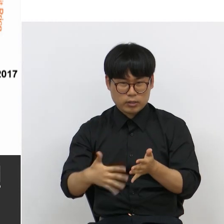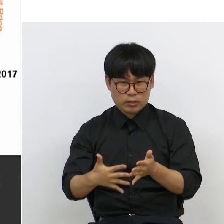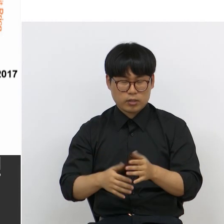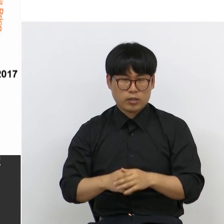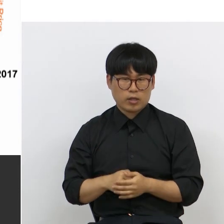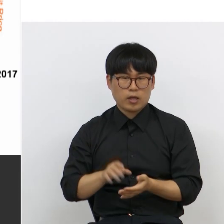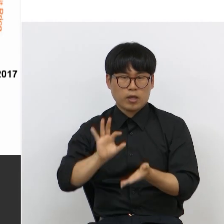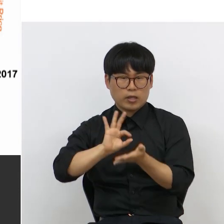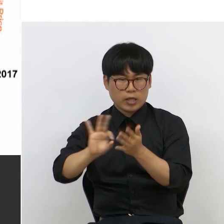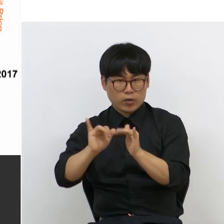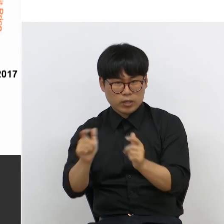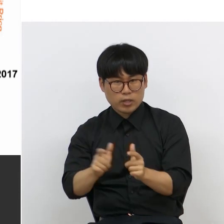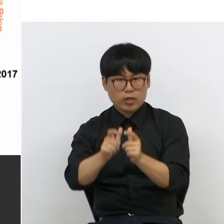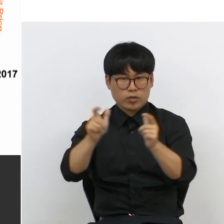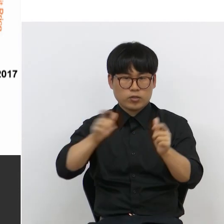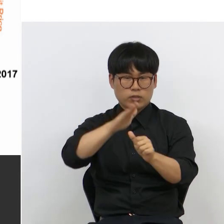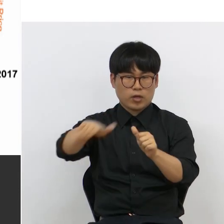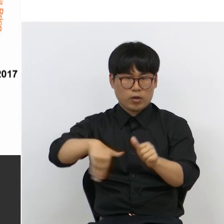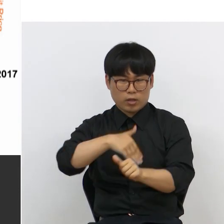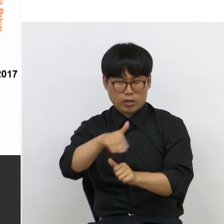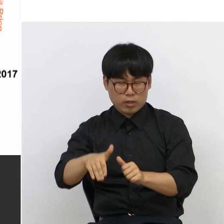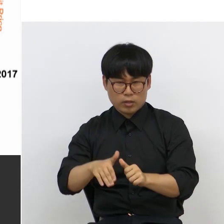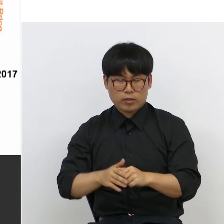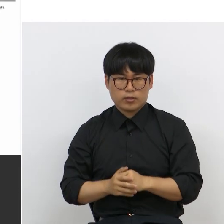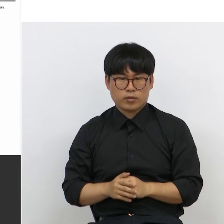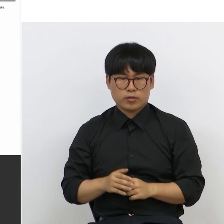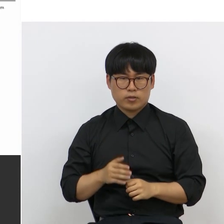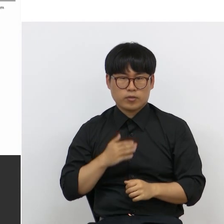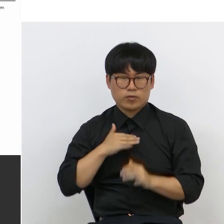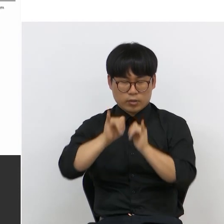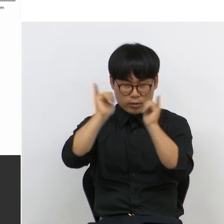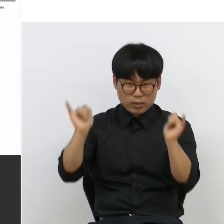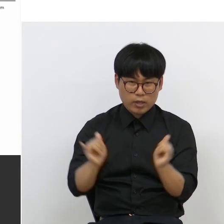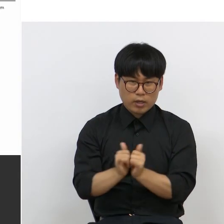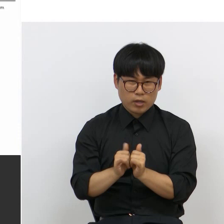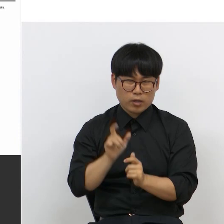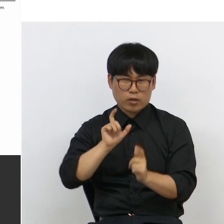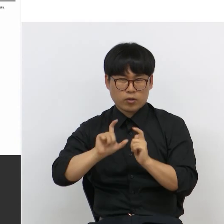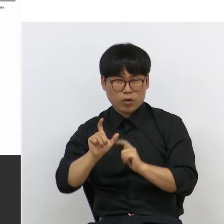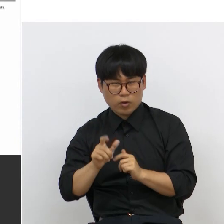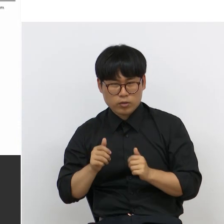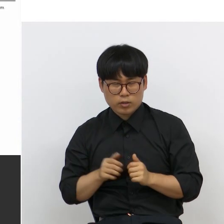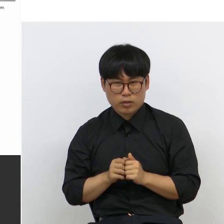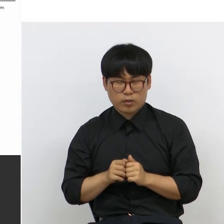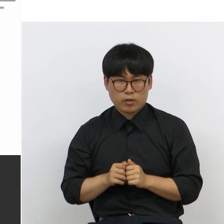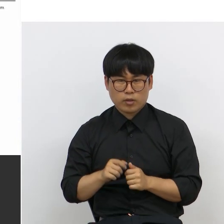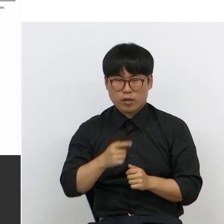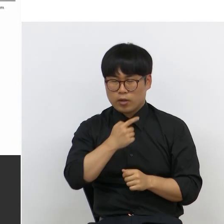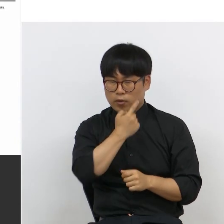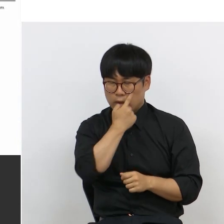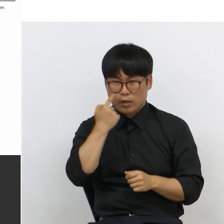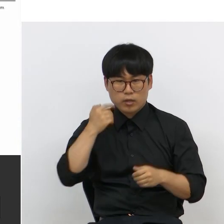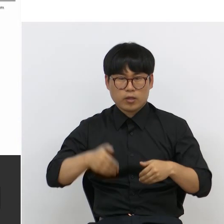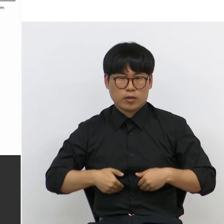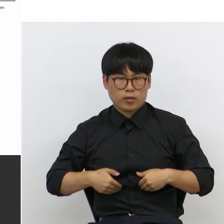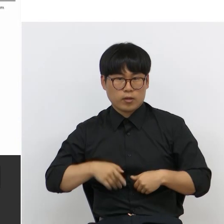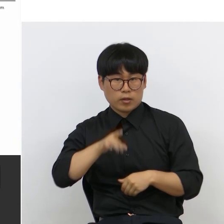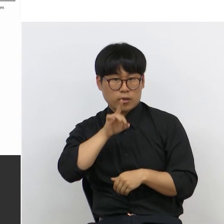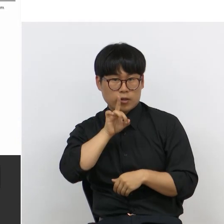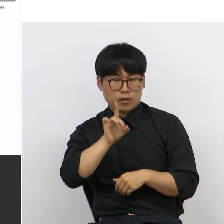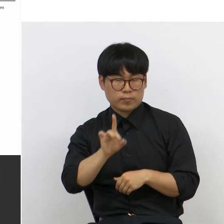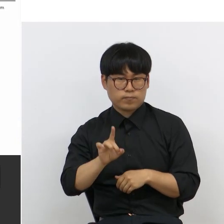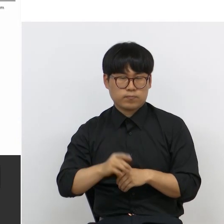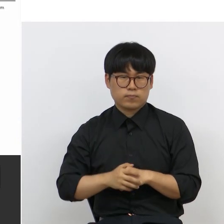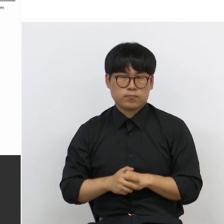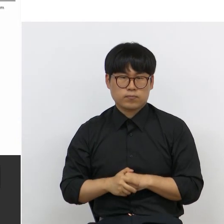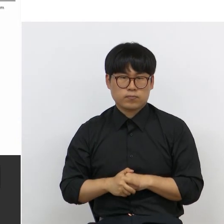늘고 있어서 앞으로 우리 사회가 풀어나가야 될 숙제라고 저는 생각을 합니다. 그래서 이 주최 측에서 저보고